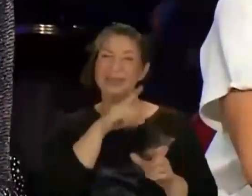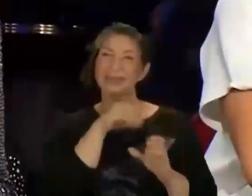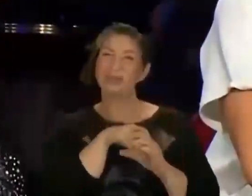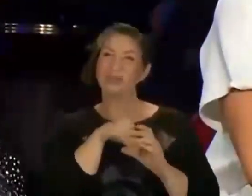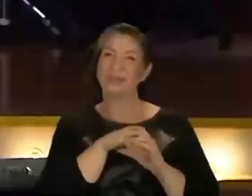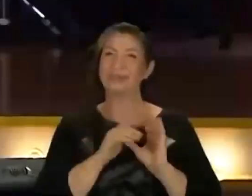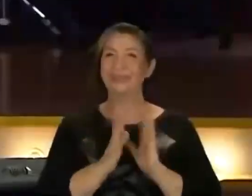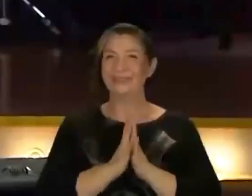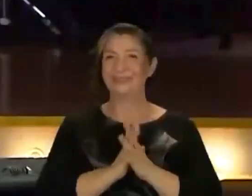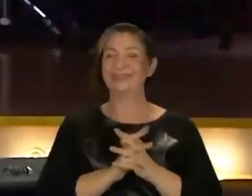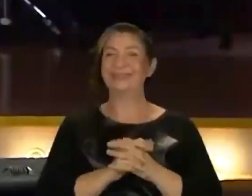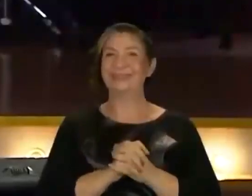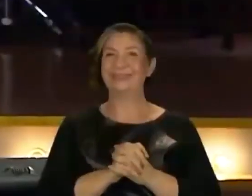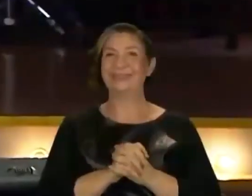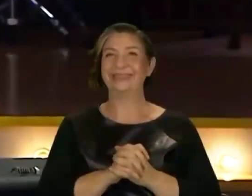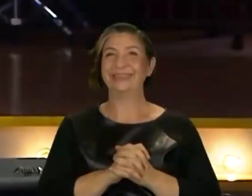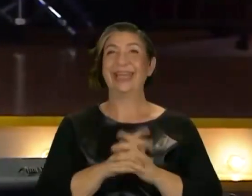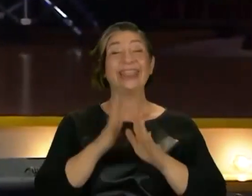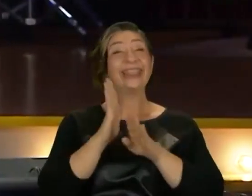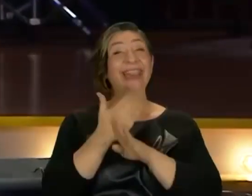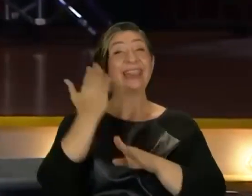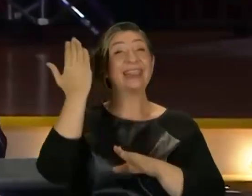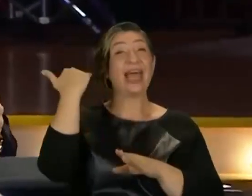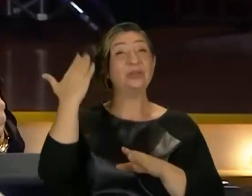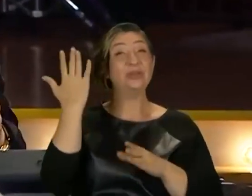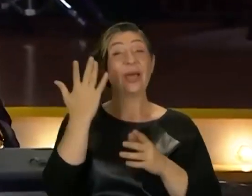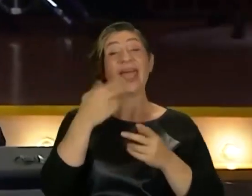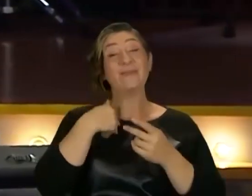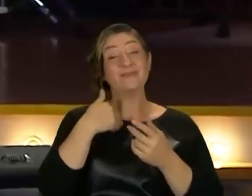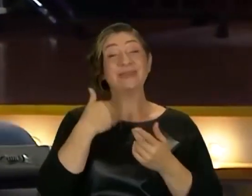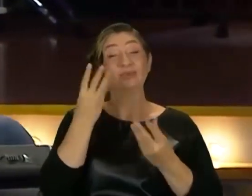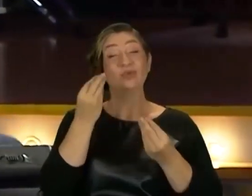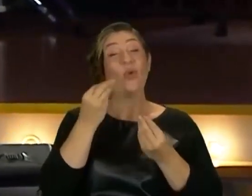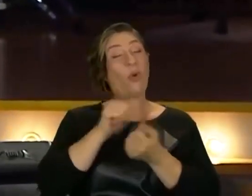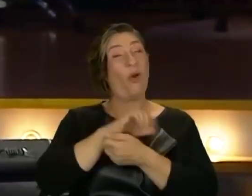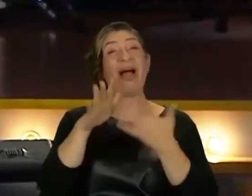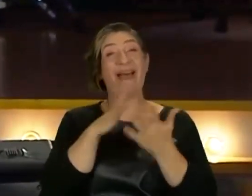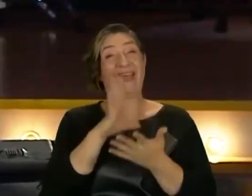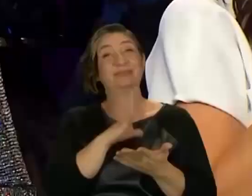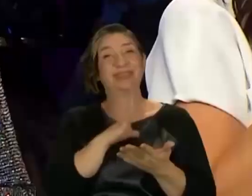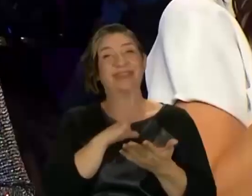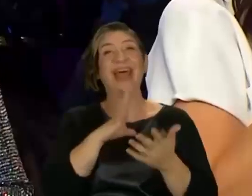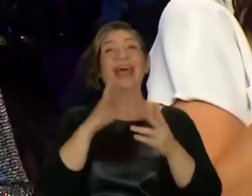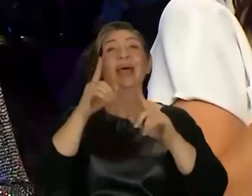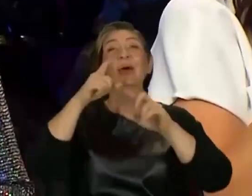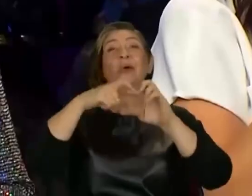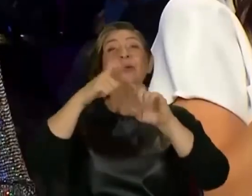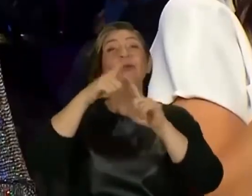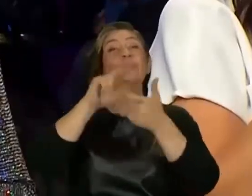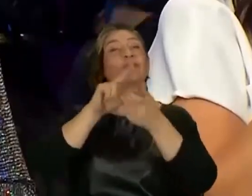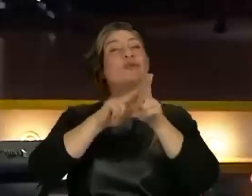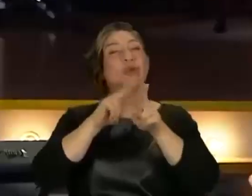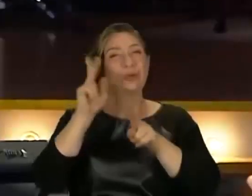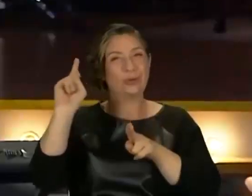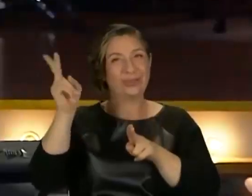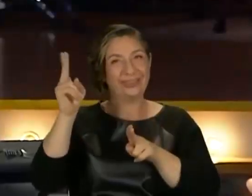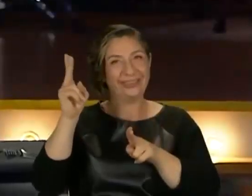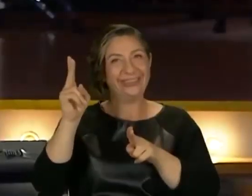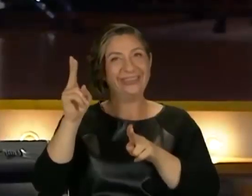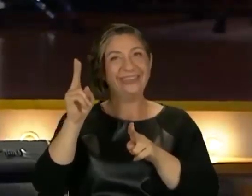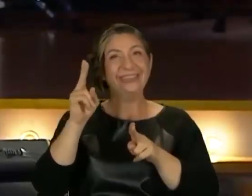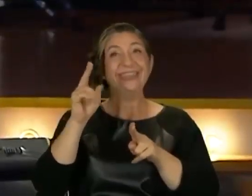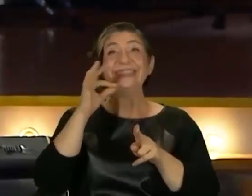için. Çok teşekkür evet. ederim. Çünkü daha önce maceralarımız evet. var biliyorsunuz. Evet. Radyo Televizyon Üst